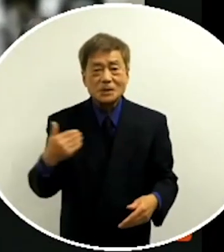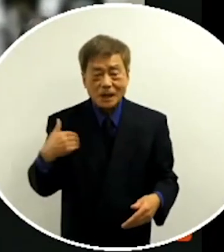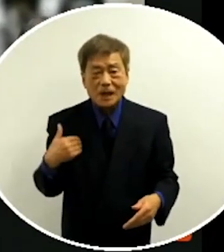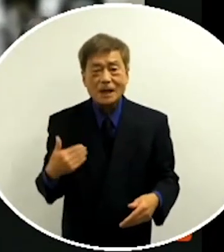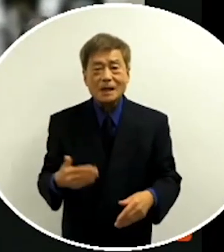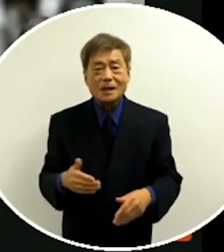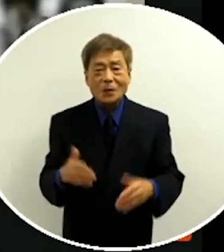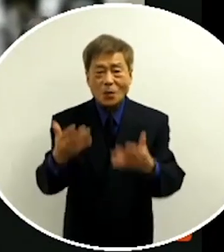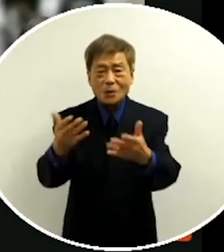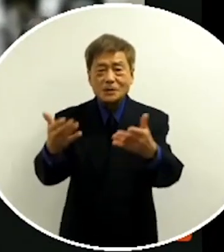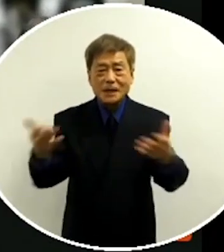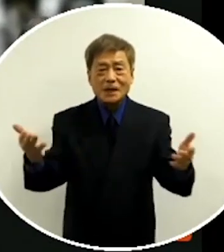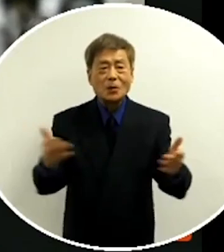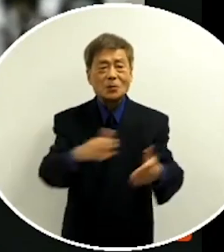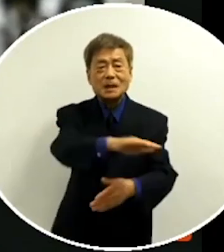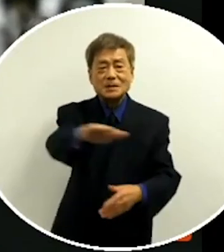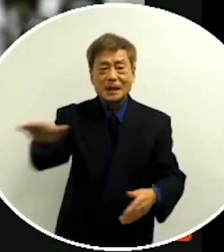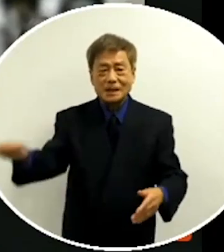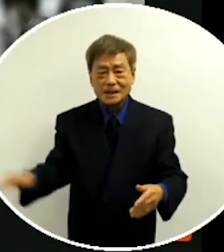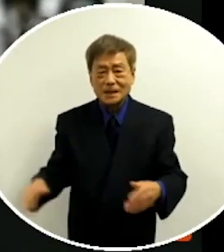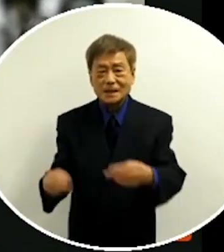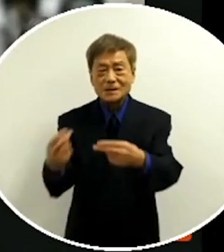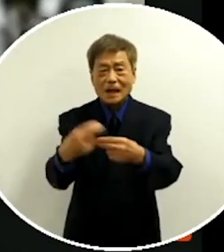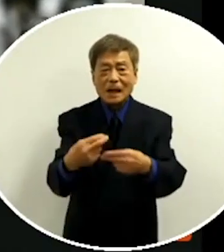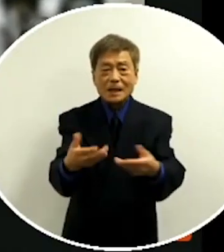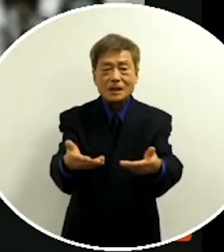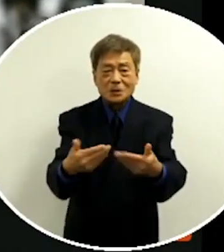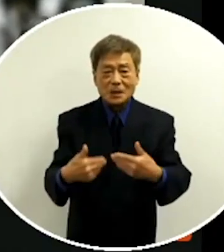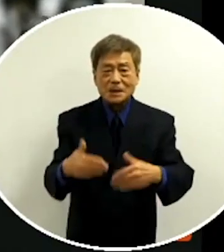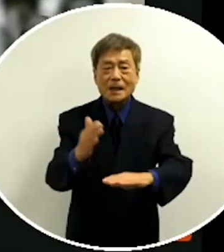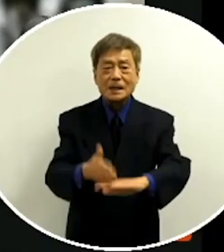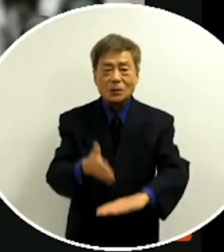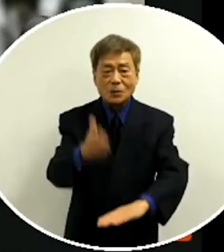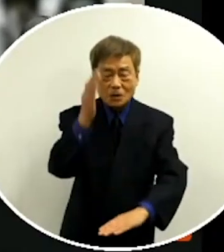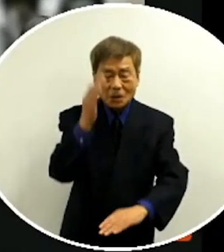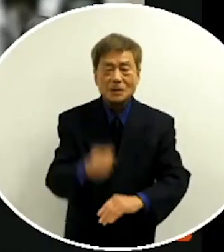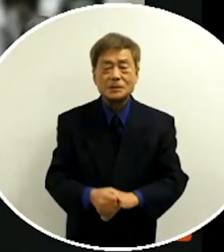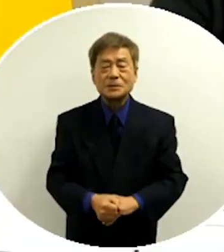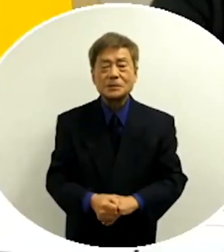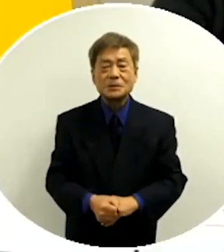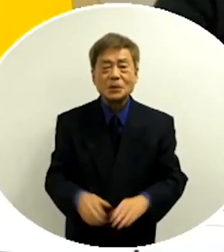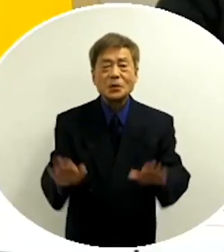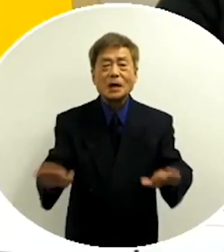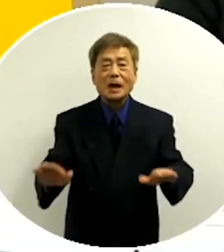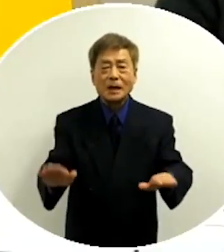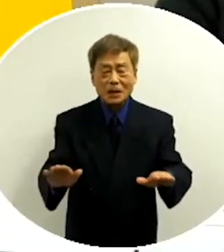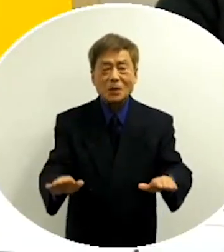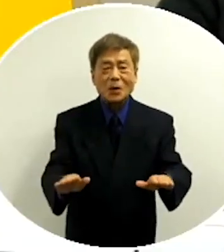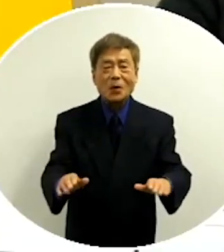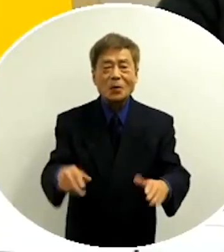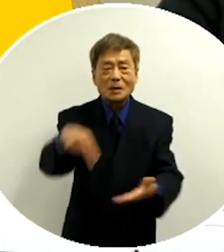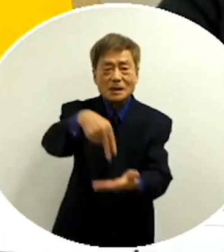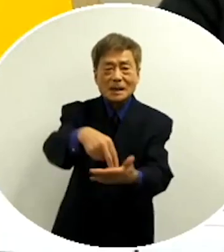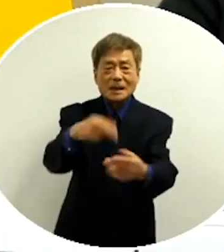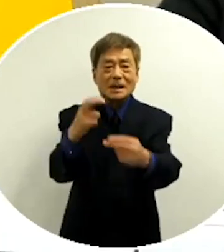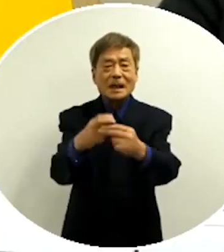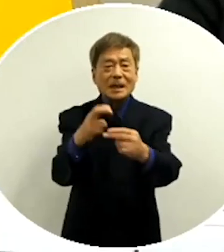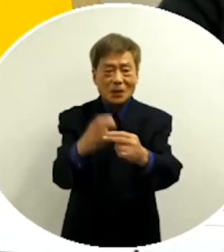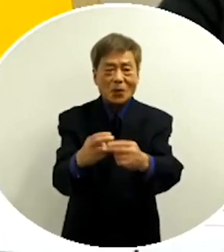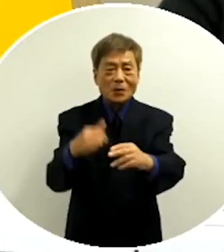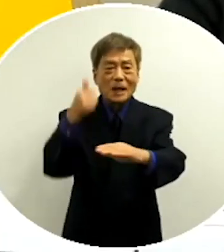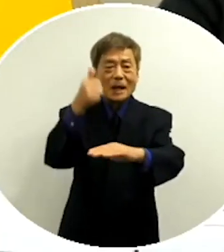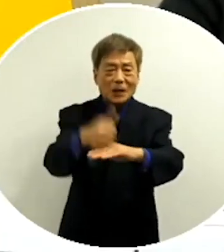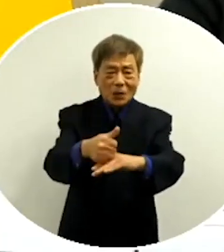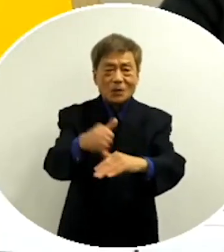ます沢山の方にご参加いただきましてありがとうございますなお今回の代表選挙にあたって当院